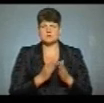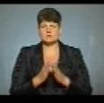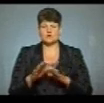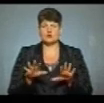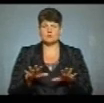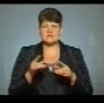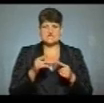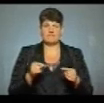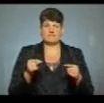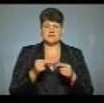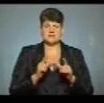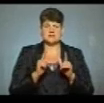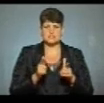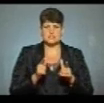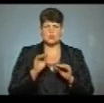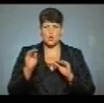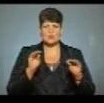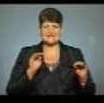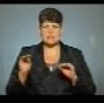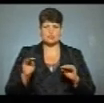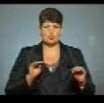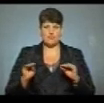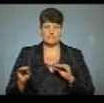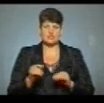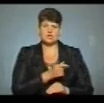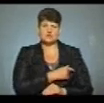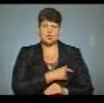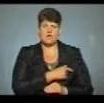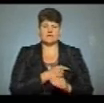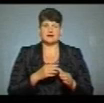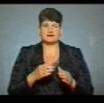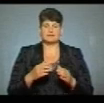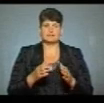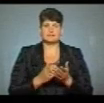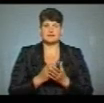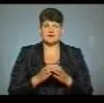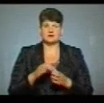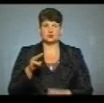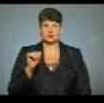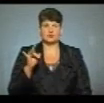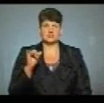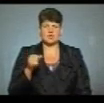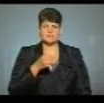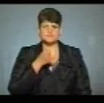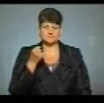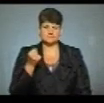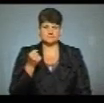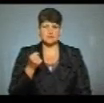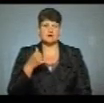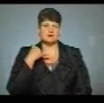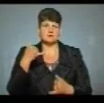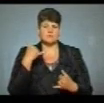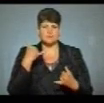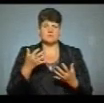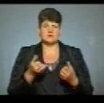місцях, визначених згідно розстановки. Черговий військовий наряд заступає старший лейтенант Турчак. Я слухаю. Комунікацію підтримувати через